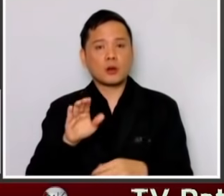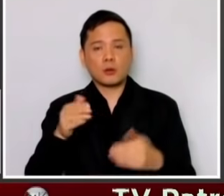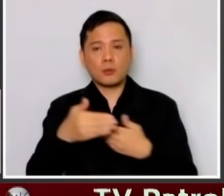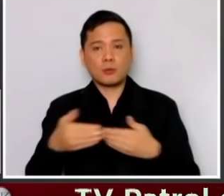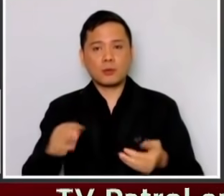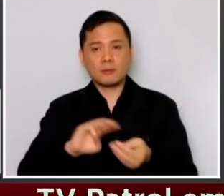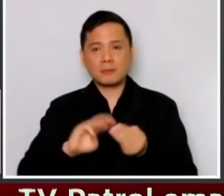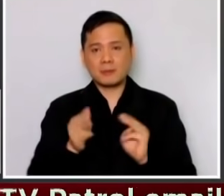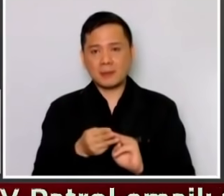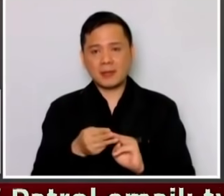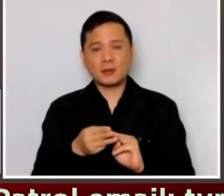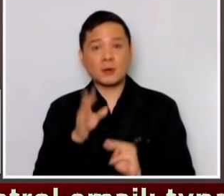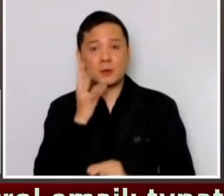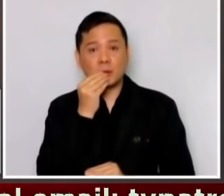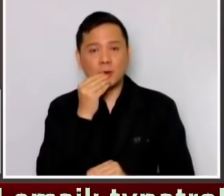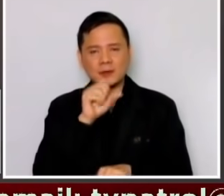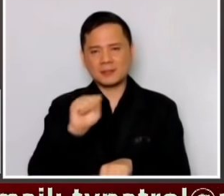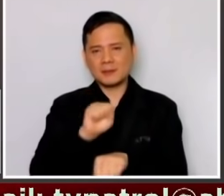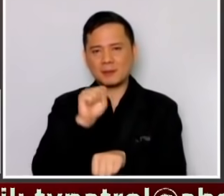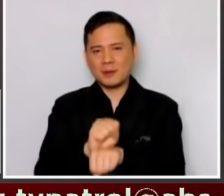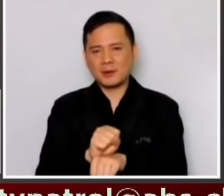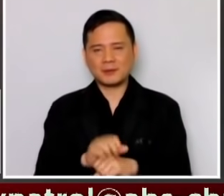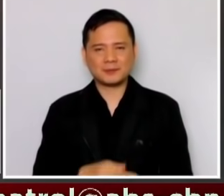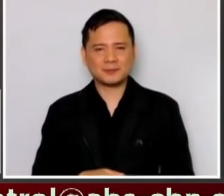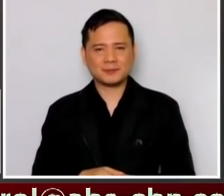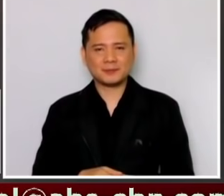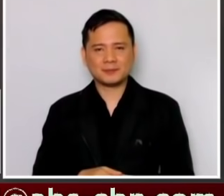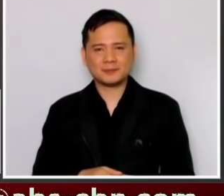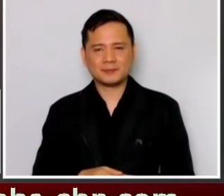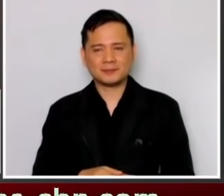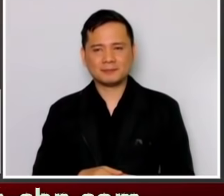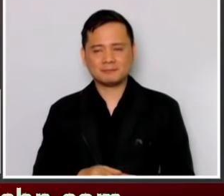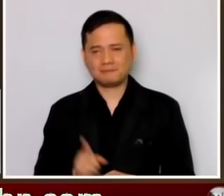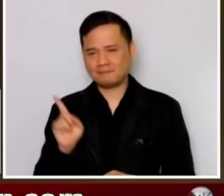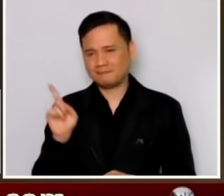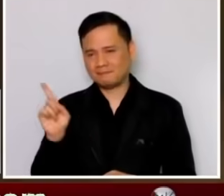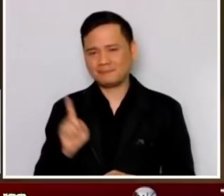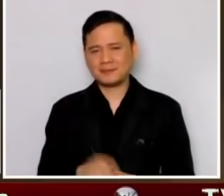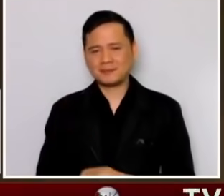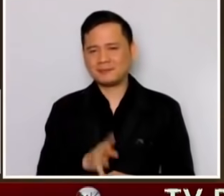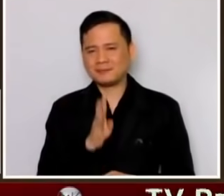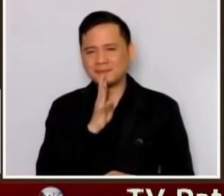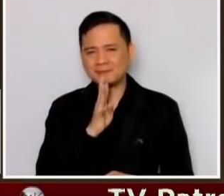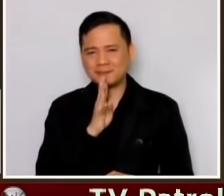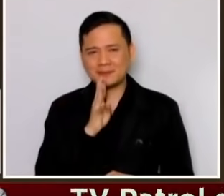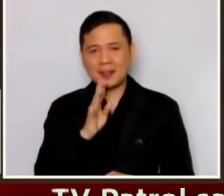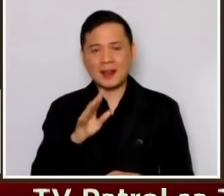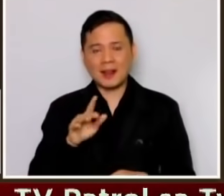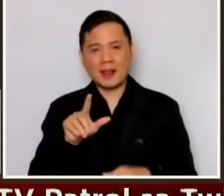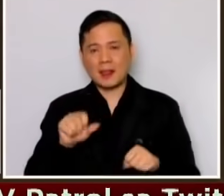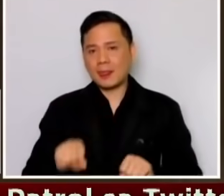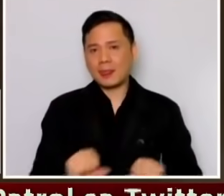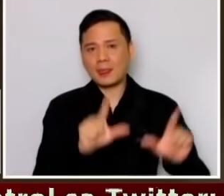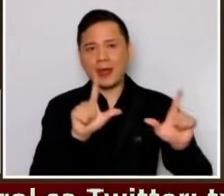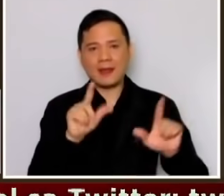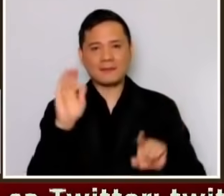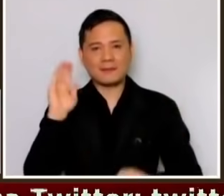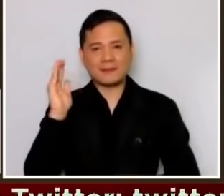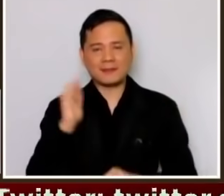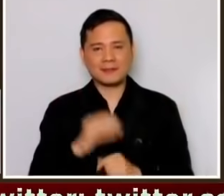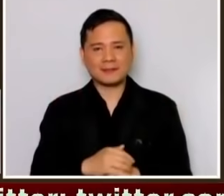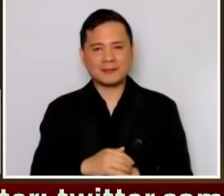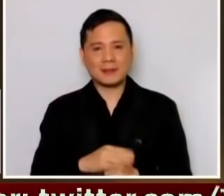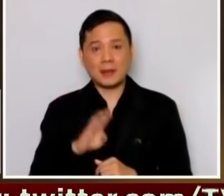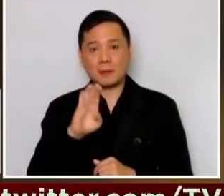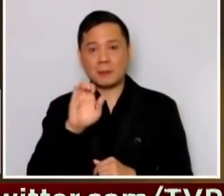her first time joining pageants, yes. And she haven't done the live pageants yet. Dumating na sina Bea sa siyudad na Eilat